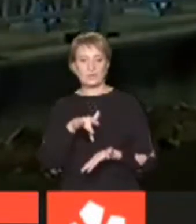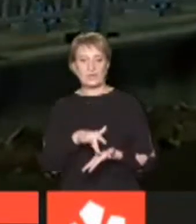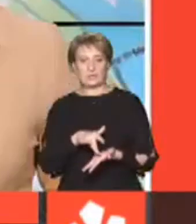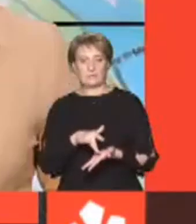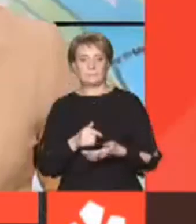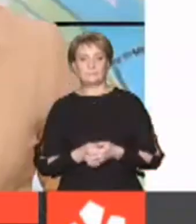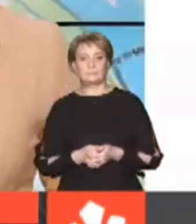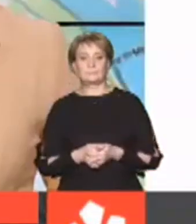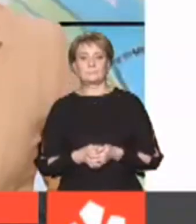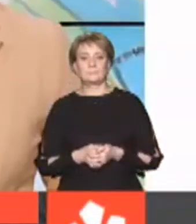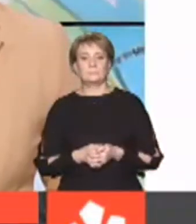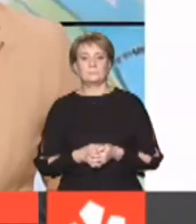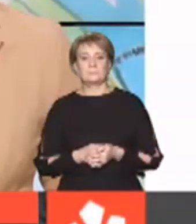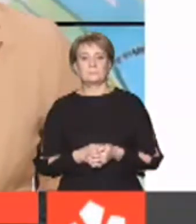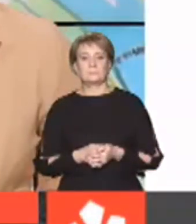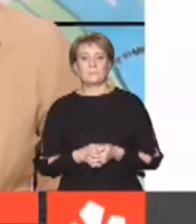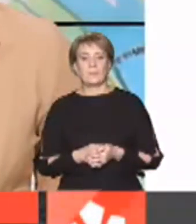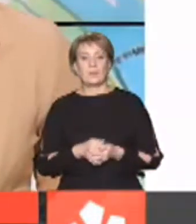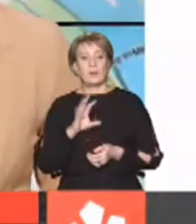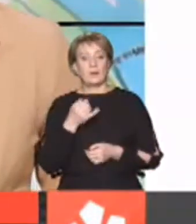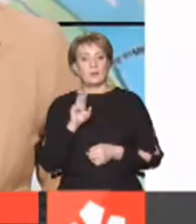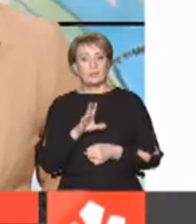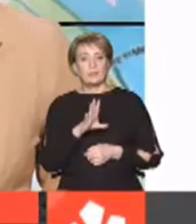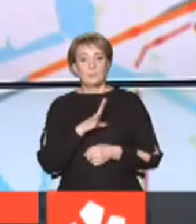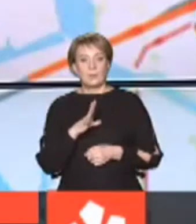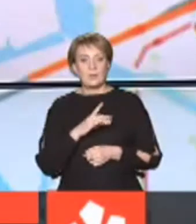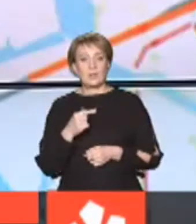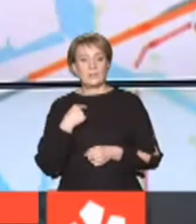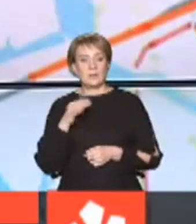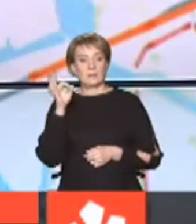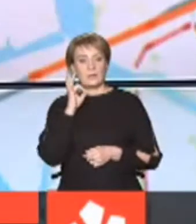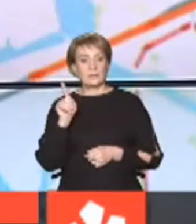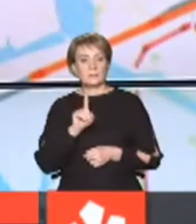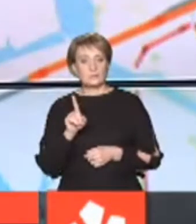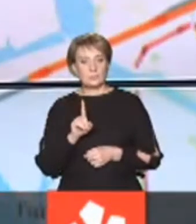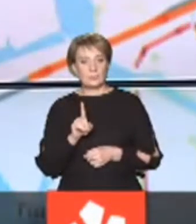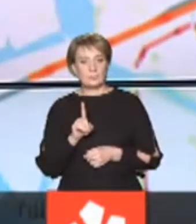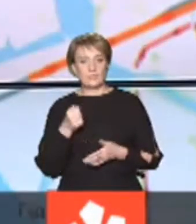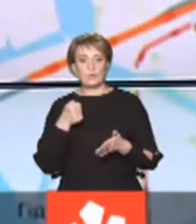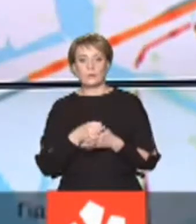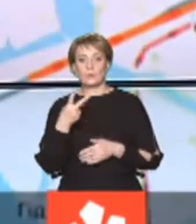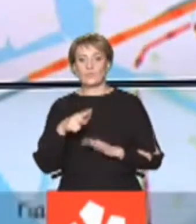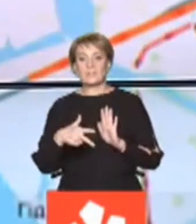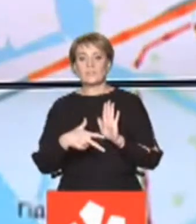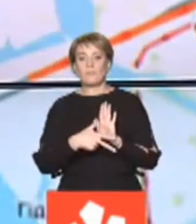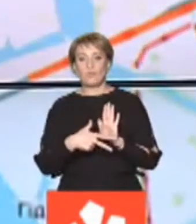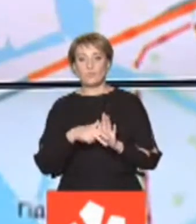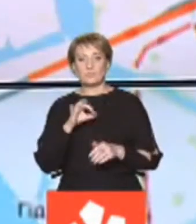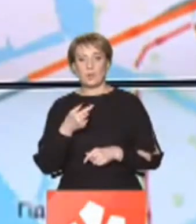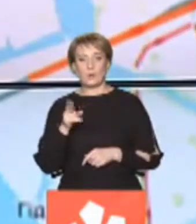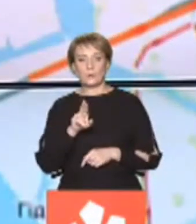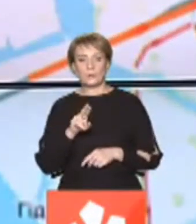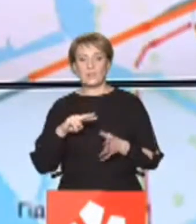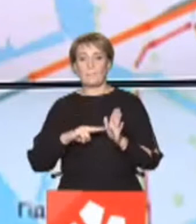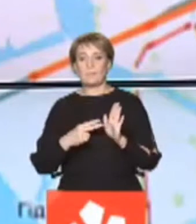новини. Мар'яна, передаю тобі слово. Катя, це була Катерина Селецька. Ну, а я ж нагадаю, що все ж таки аж до 28 грудня планують бути